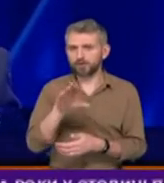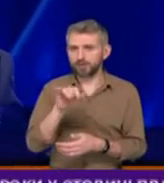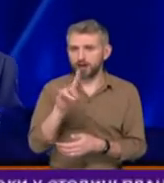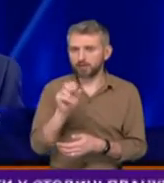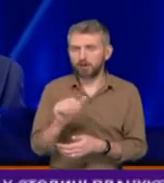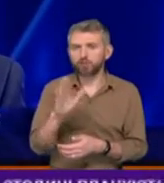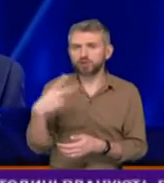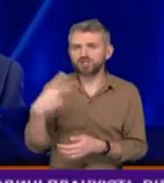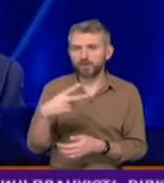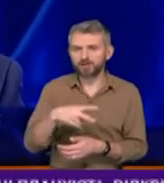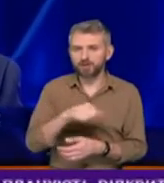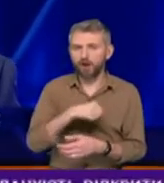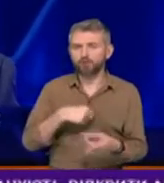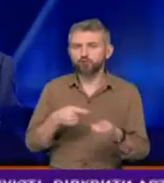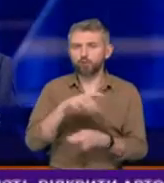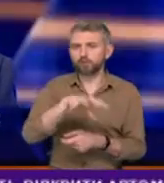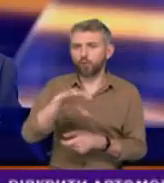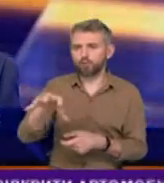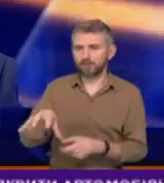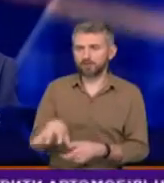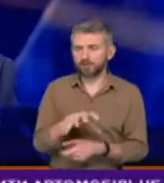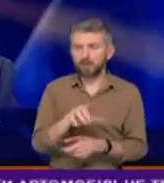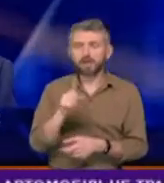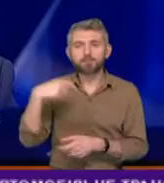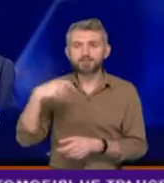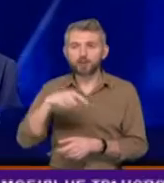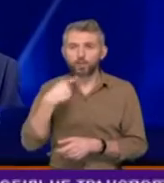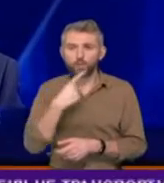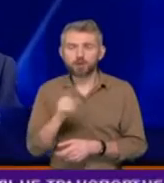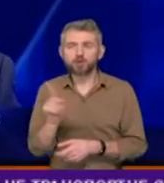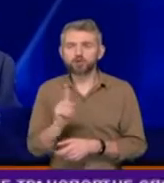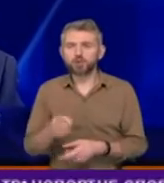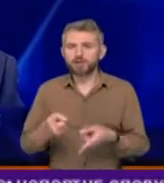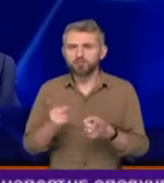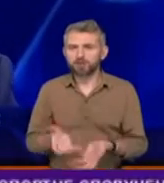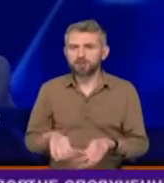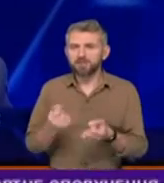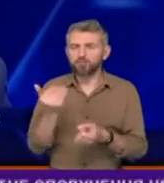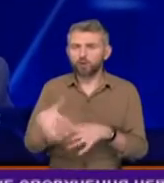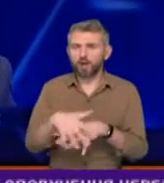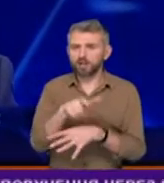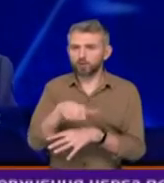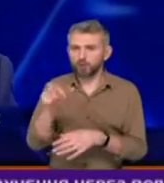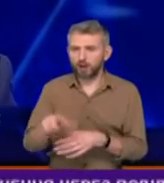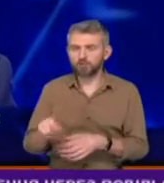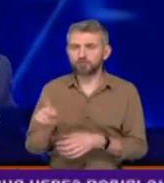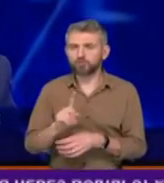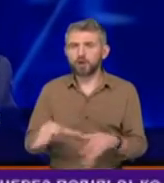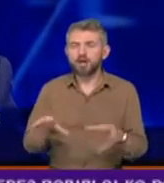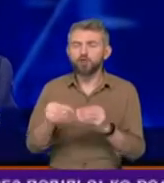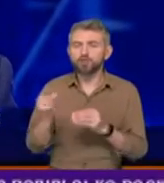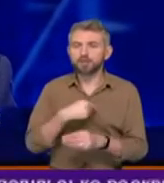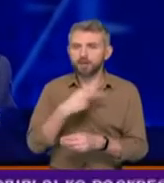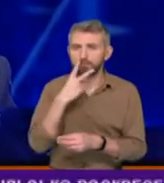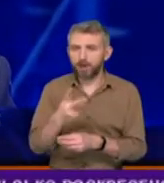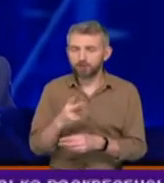автономних об'єднань. Але президент говорить про те, що насправді підтримує його електорат. Разом з тим ми